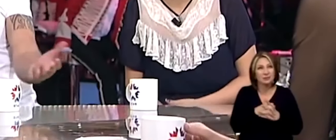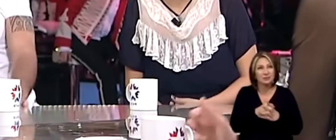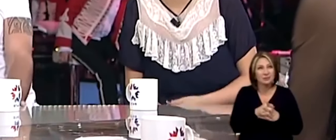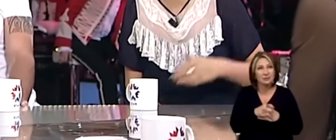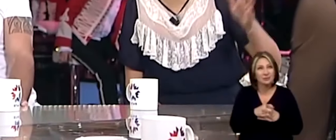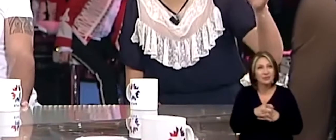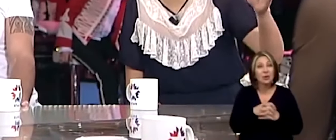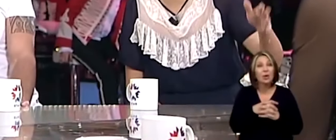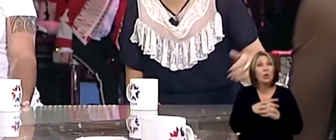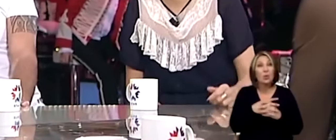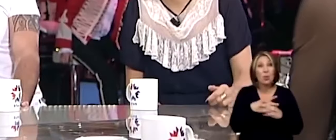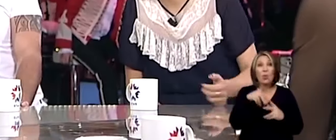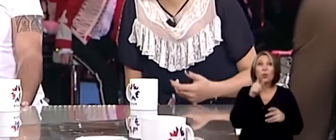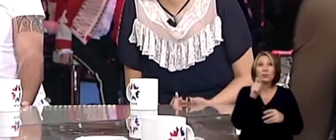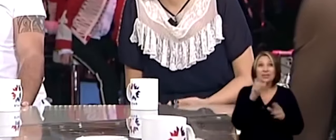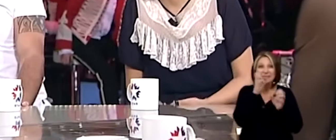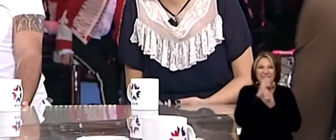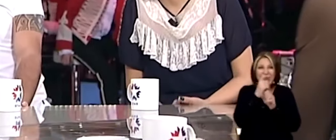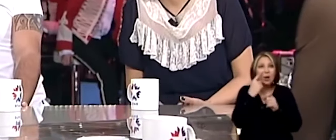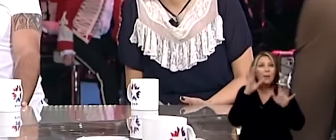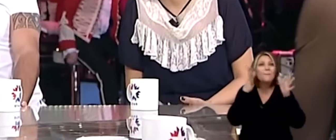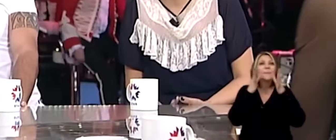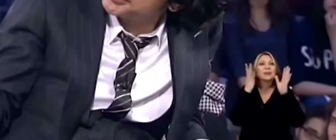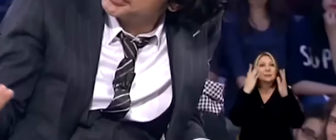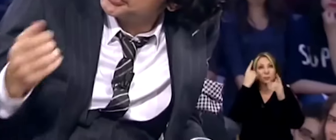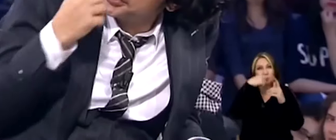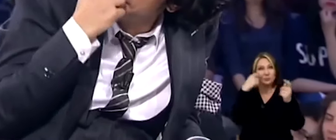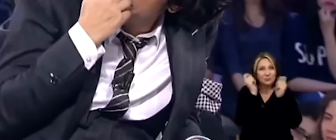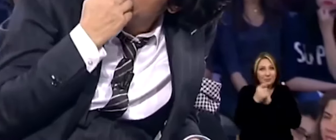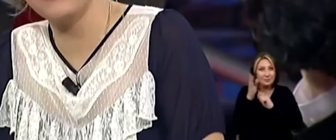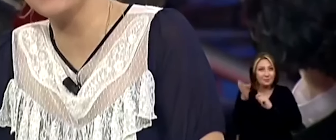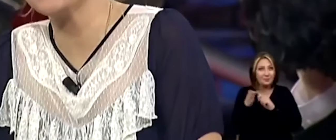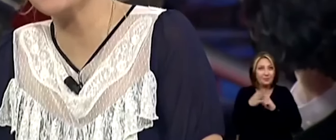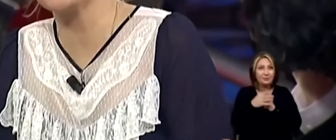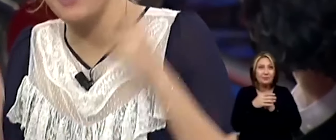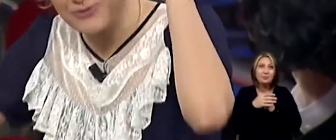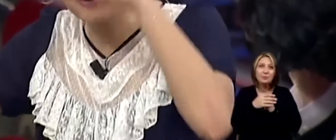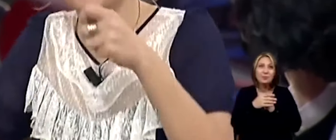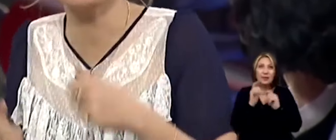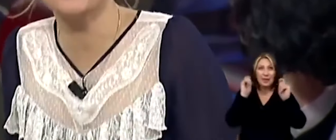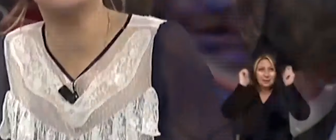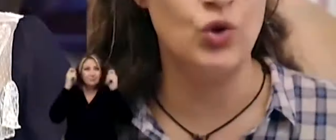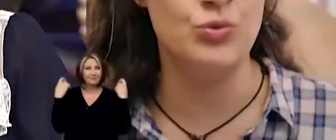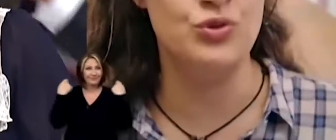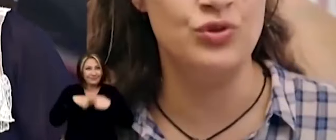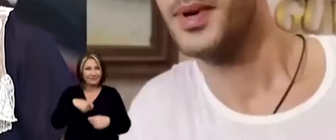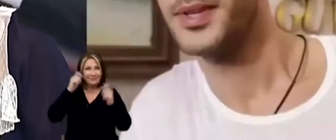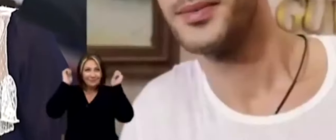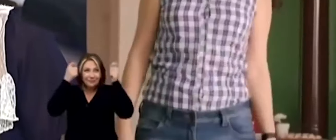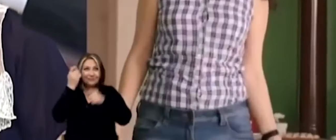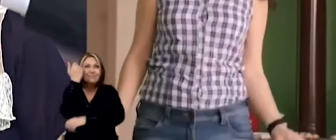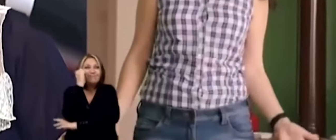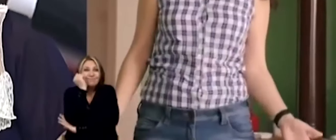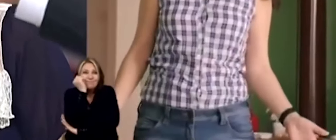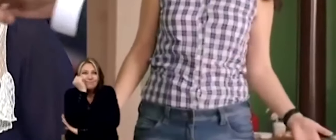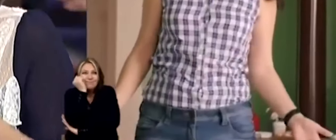Ya daha... Aa onu yapacağız. Kesin. Gizlice. Kılık mı değiştireceksin? Nasıl gideceksin? Vallahi çok istiyorum. Kapşonlu falan bir gidip oturacağım. Hayır, zaten o